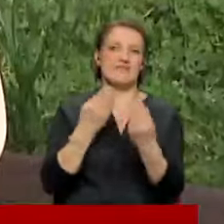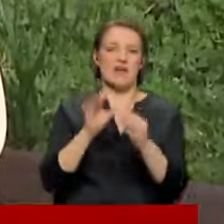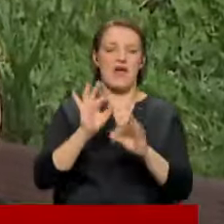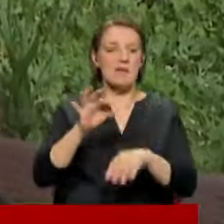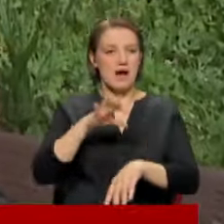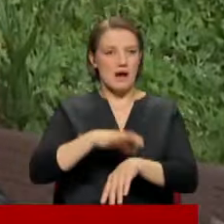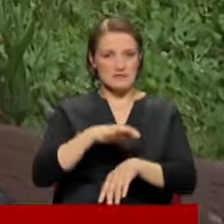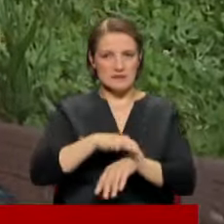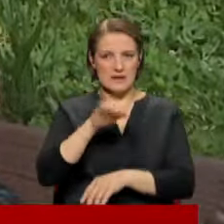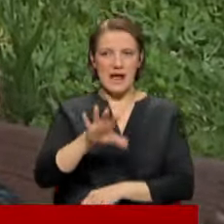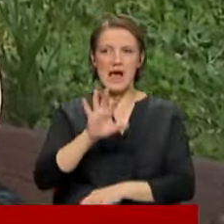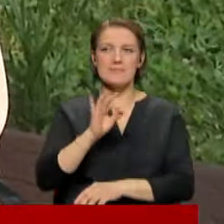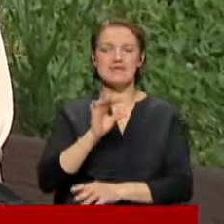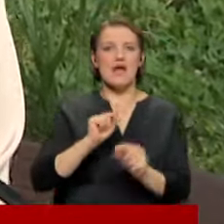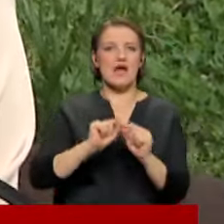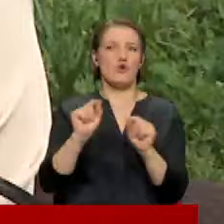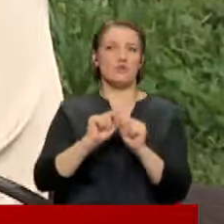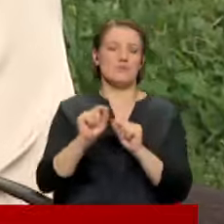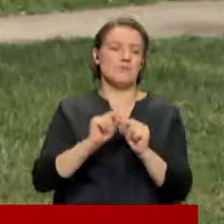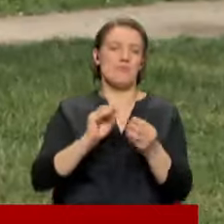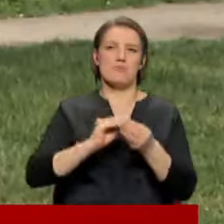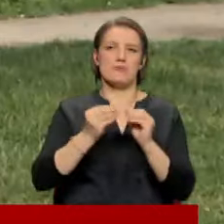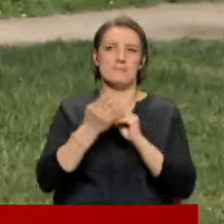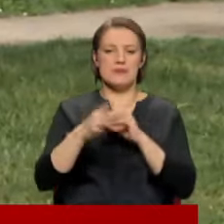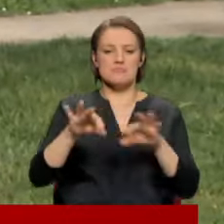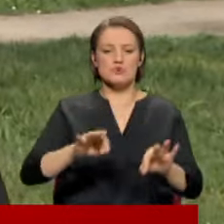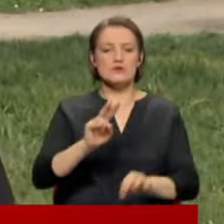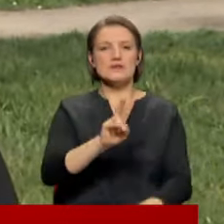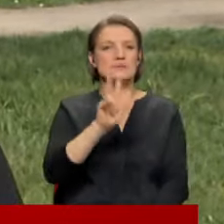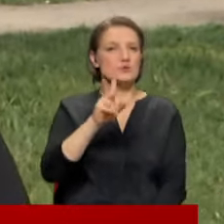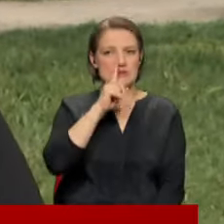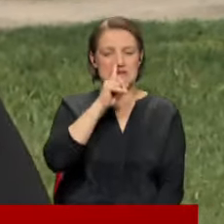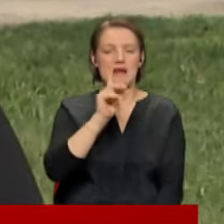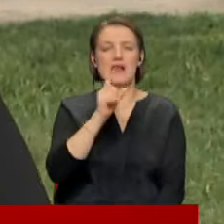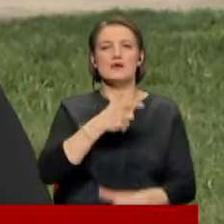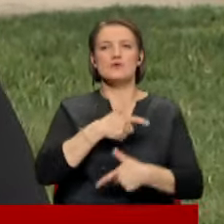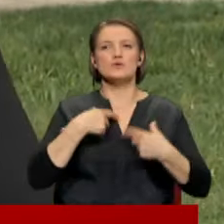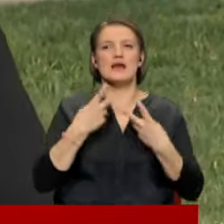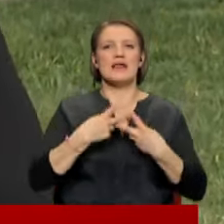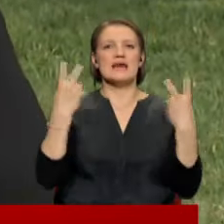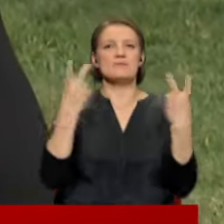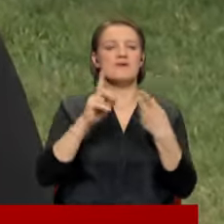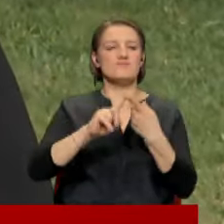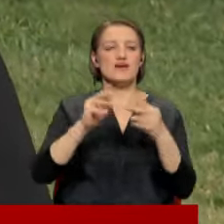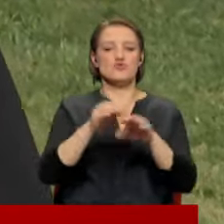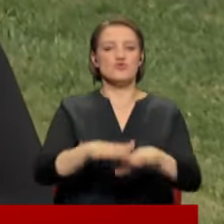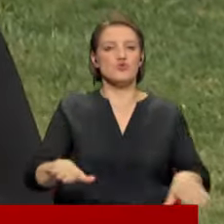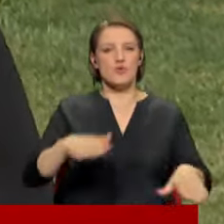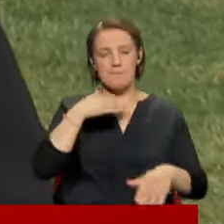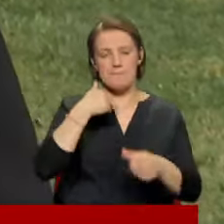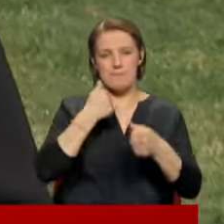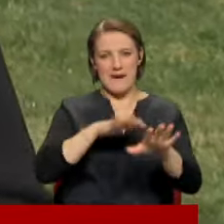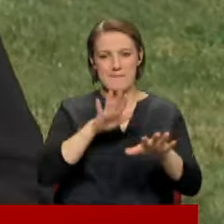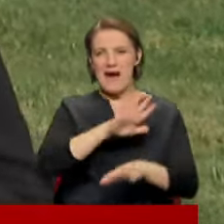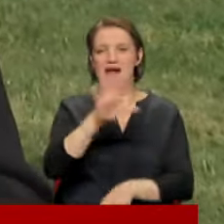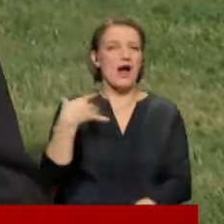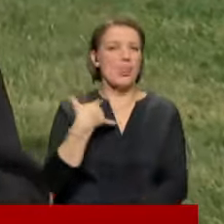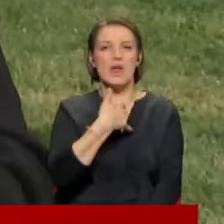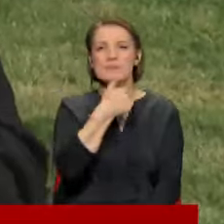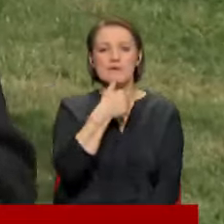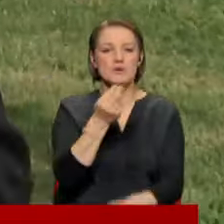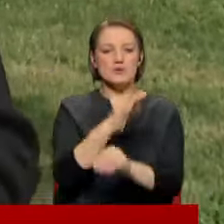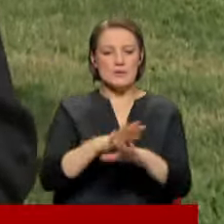hem hastalıkla hem de ekonomik zorluklarla Bugün 23 Nisan Ulusal Egemenlik ve Çocuk Bayramı her ebeveyn